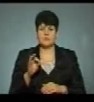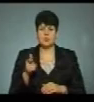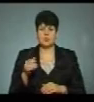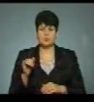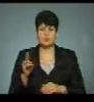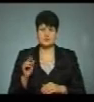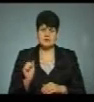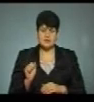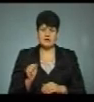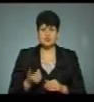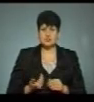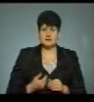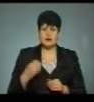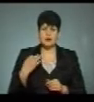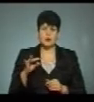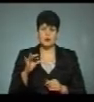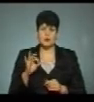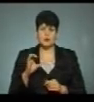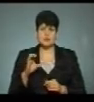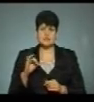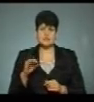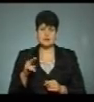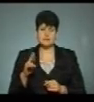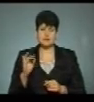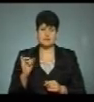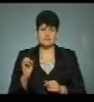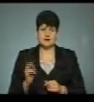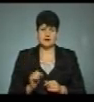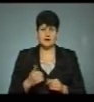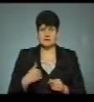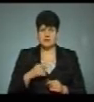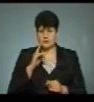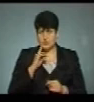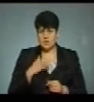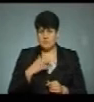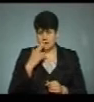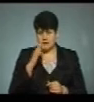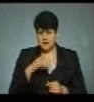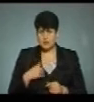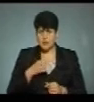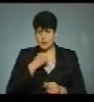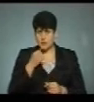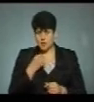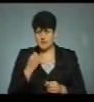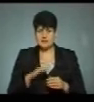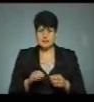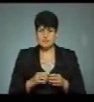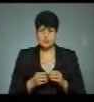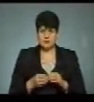Настасівській школі, живе в Йосипівці. Мені зручно, я привикла, я доросла, а для дітей це дуже проблематично, тому